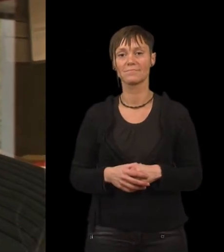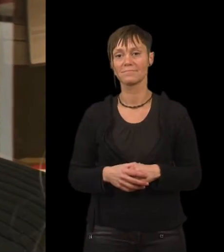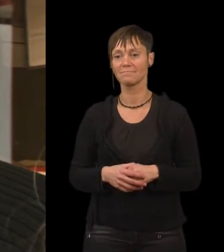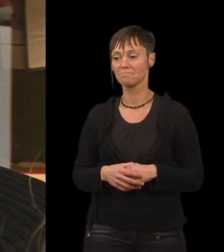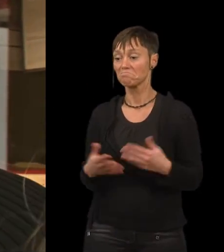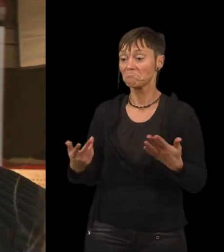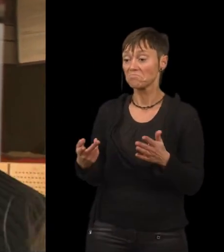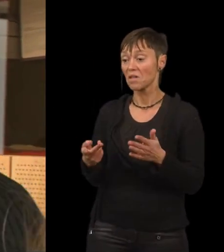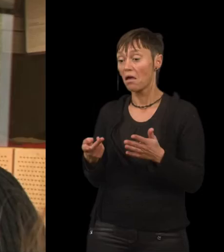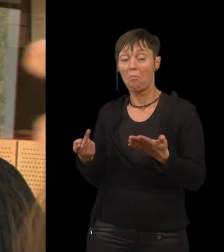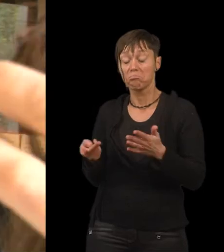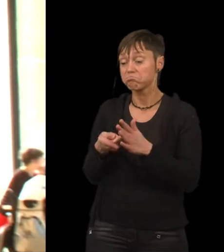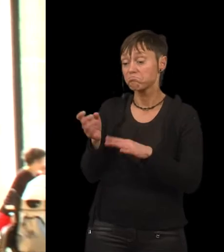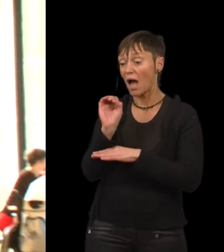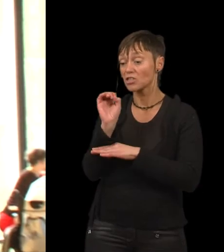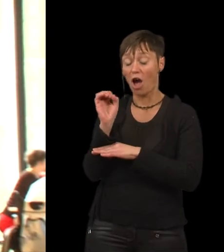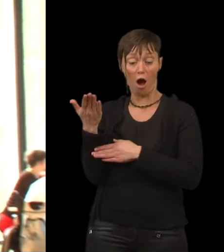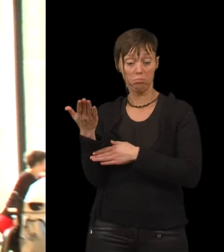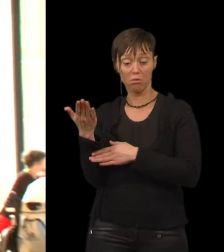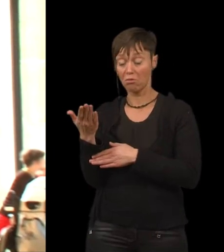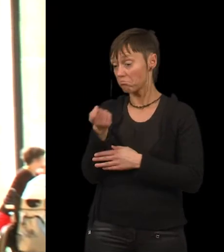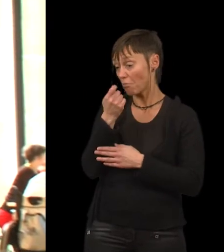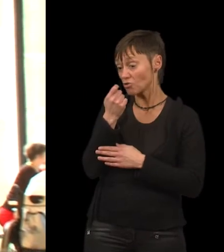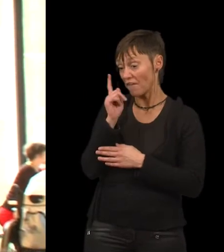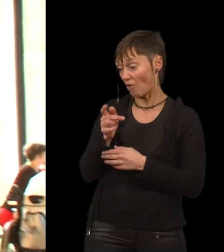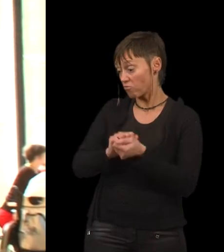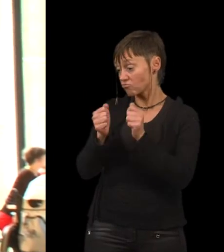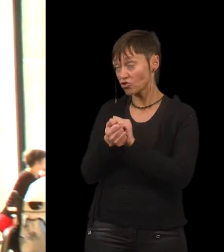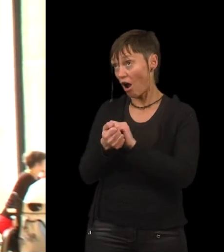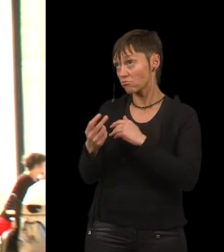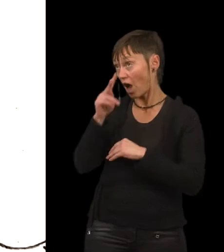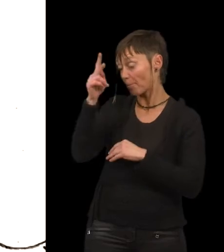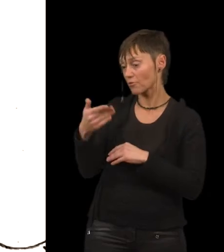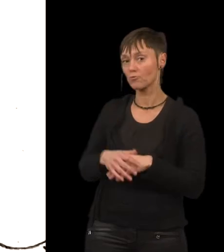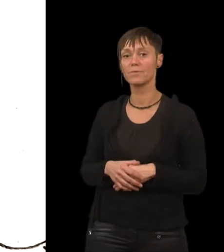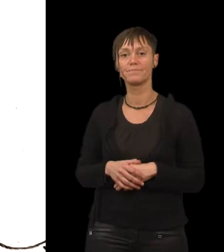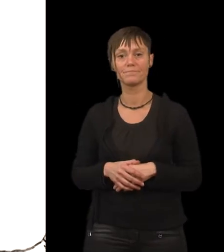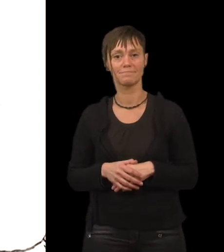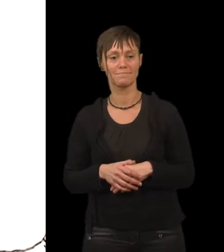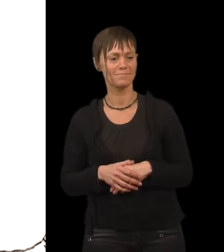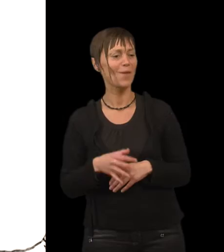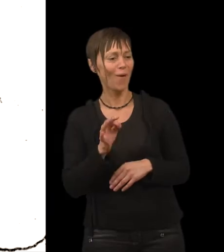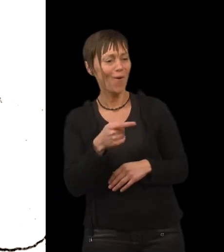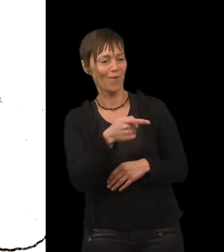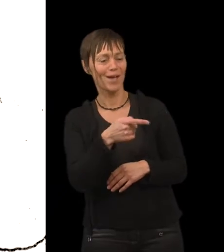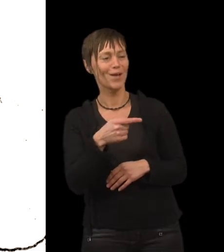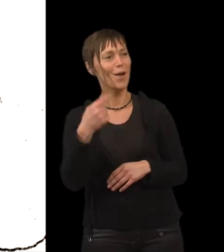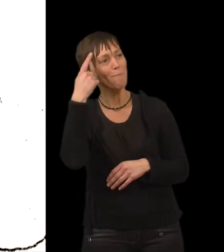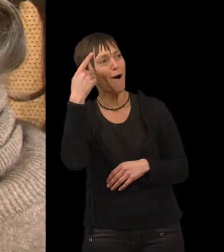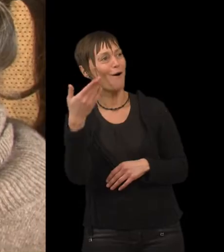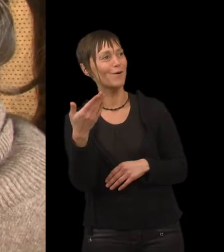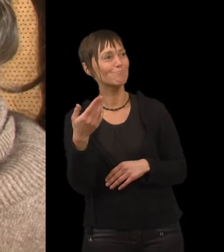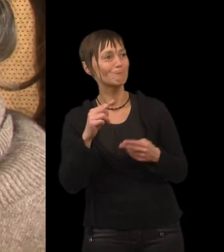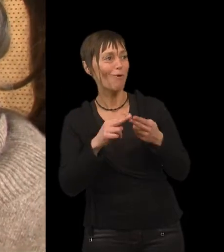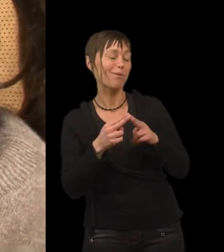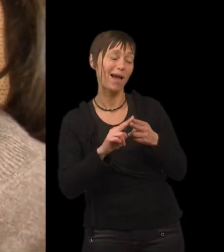exemple, un changement d'habitude alimentaire. Après, les effets secondaires, moi je vois des... Bah oui, je